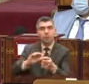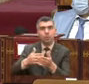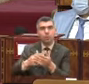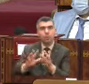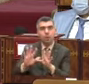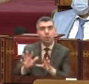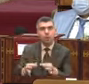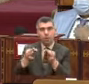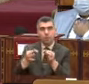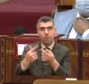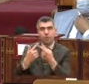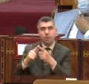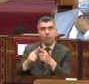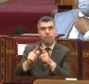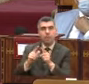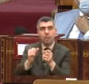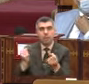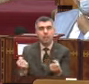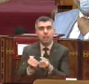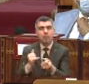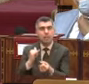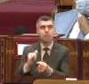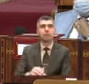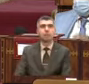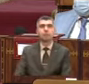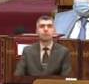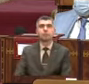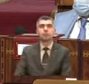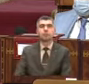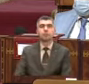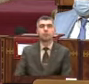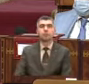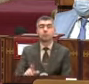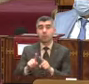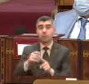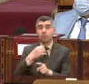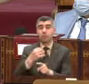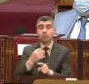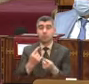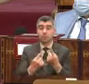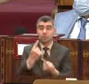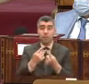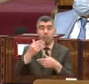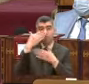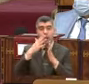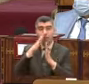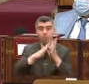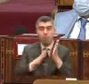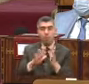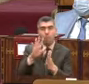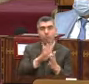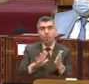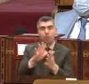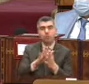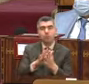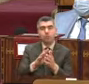واحد المجموعه ديال الاهداف ديال التنميه المستدامه. وبالتالي كنوجدوا على ان واحد الثروات ديال المغاربه جميعا واللي كيتشاركوا فيها